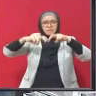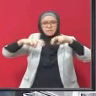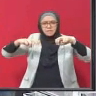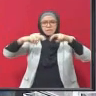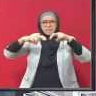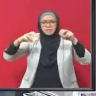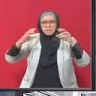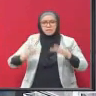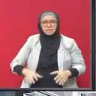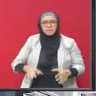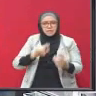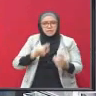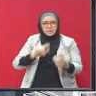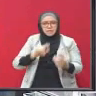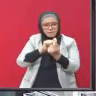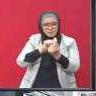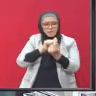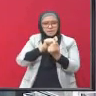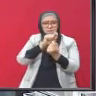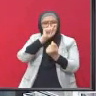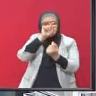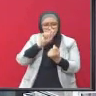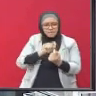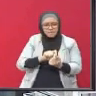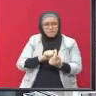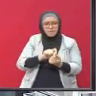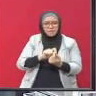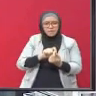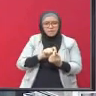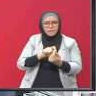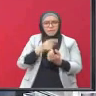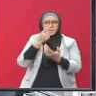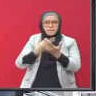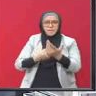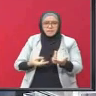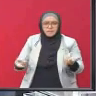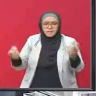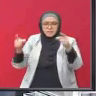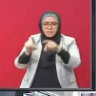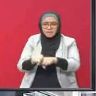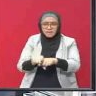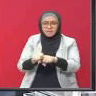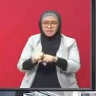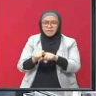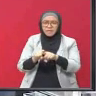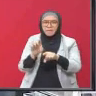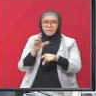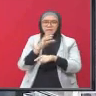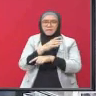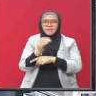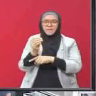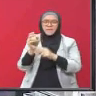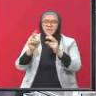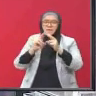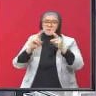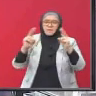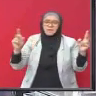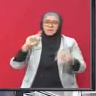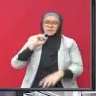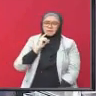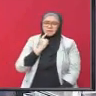untuk meneliti Hai insiden dan yang paling